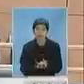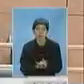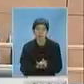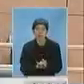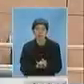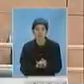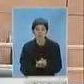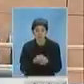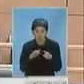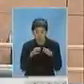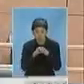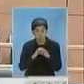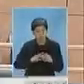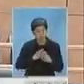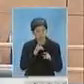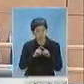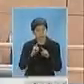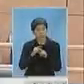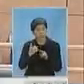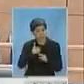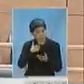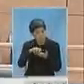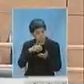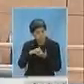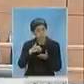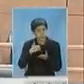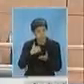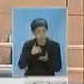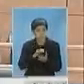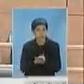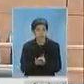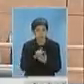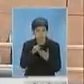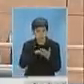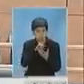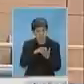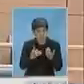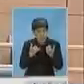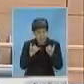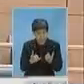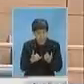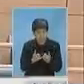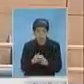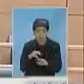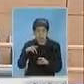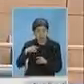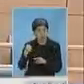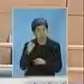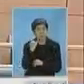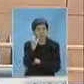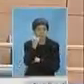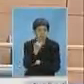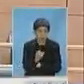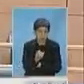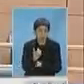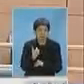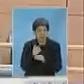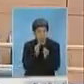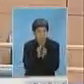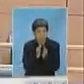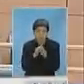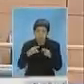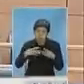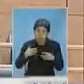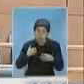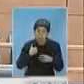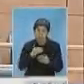ว่ากลุ่มคนผู้ทรงอิทธิพลเวลานั้นพูดกันว่าเลือกตั้งเที่ยวนี้พลังประชาชนแพ้แน่มีเสียงค้าน